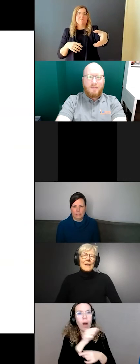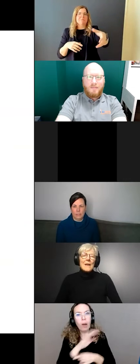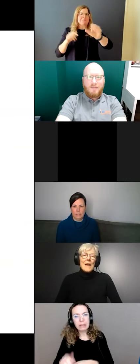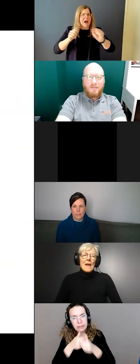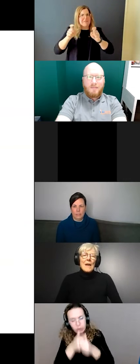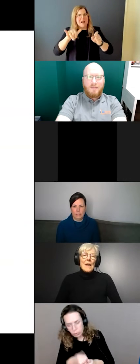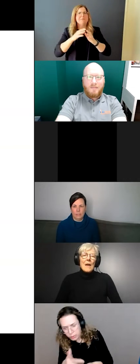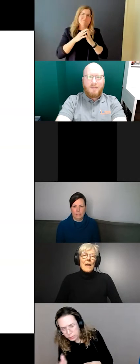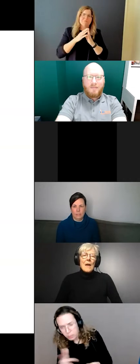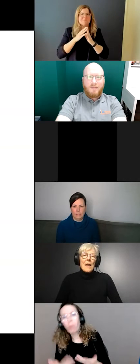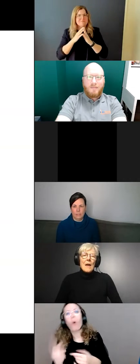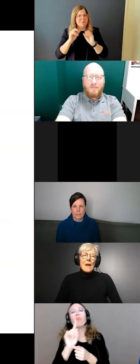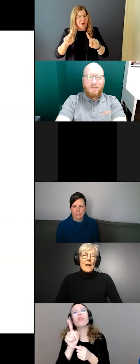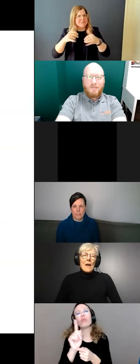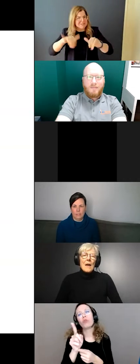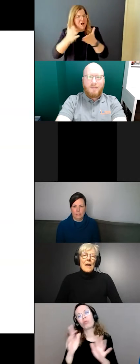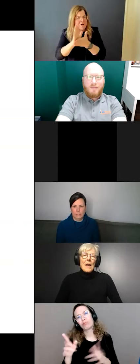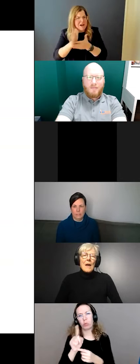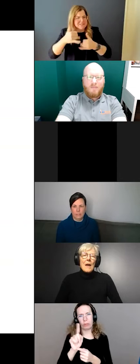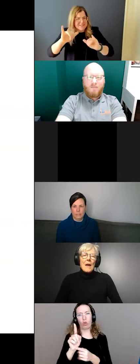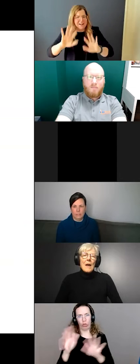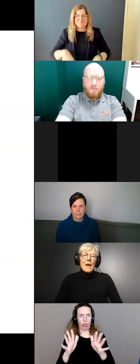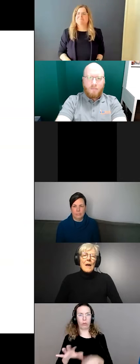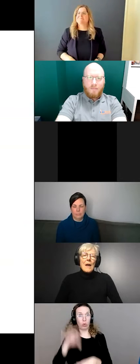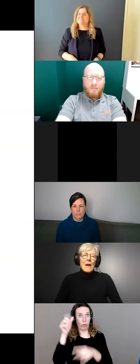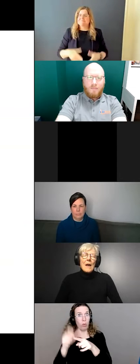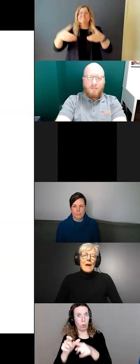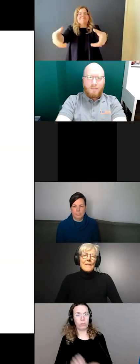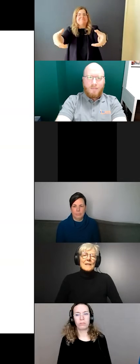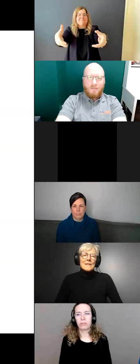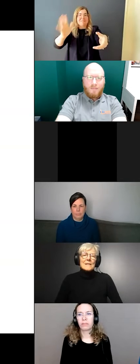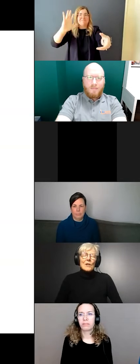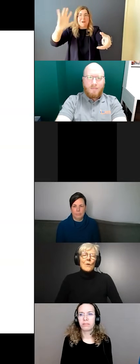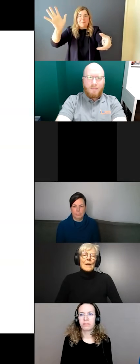On a le livre devant nous, on regarde, et possiblement une minute, disons une minute.